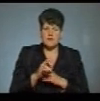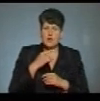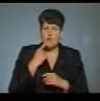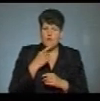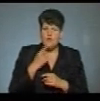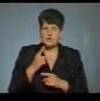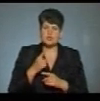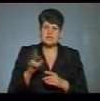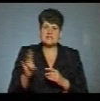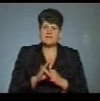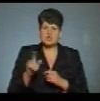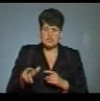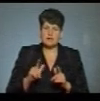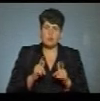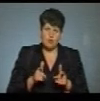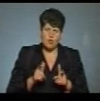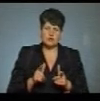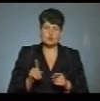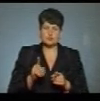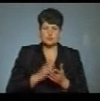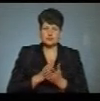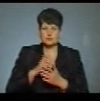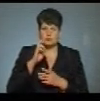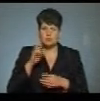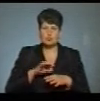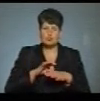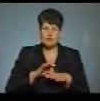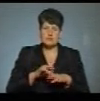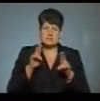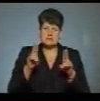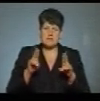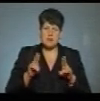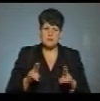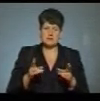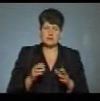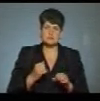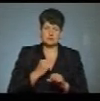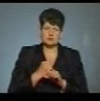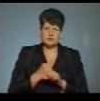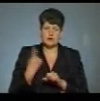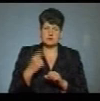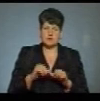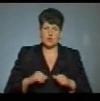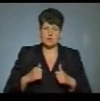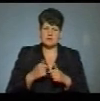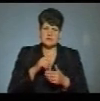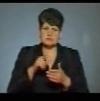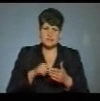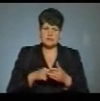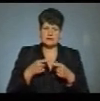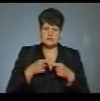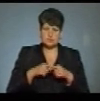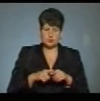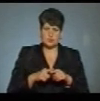священники Почаївської лаври погодилися, що богослужіння там проводитимуть за правилами, які встановила обласна комісія з питань